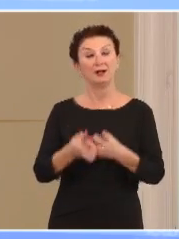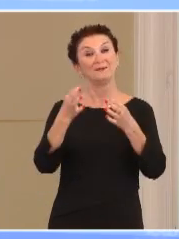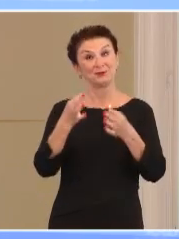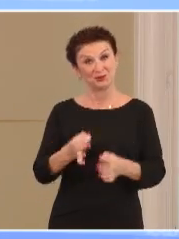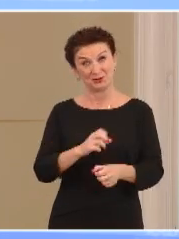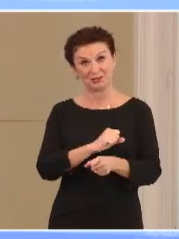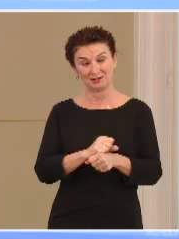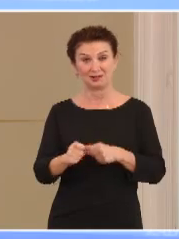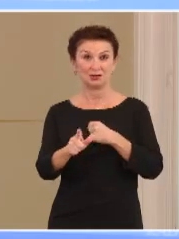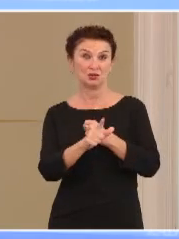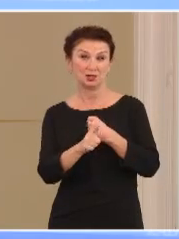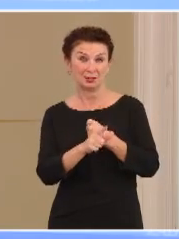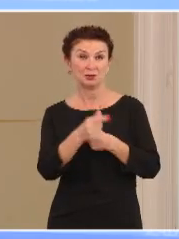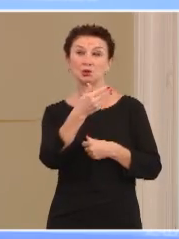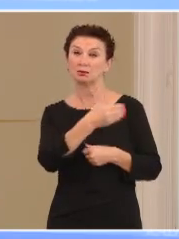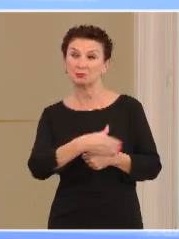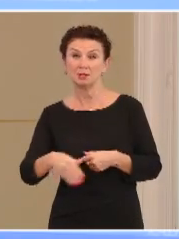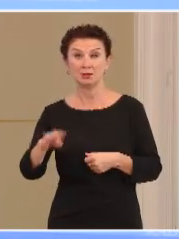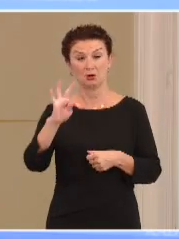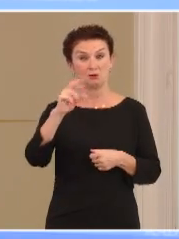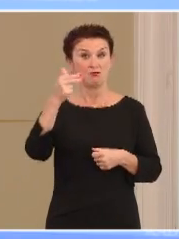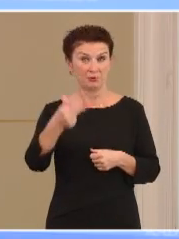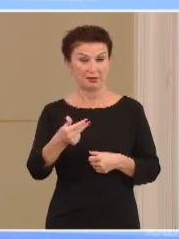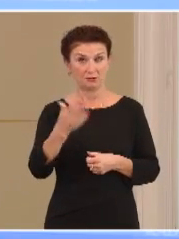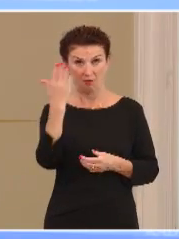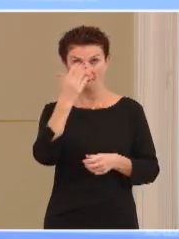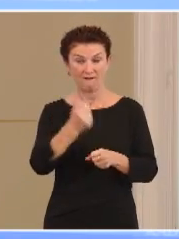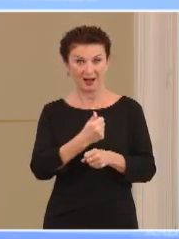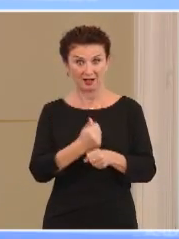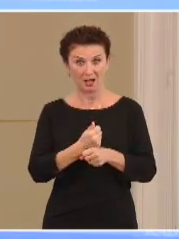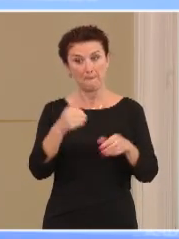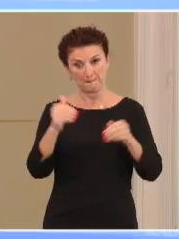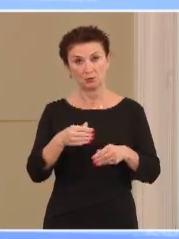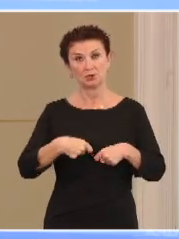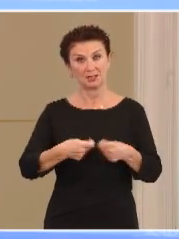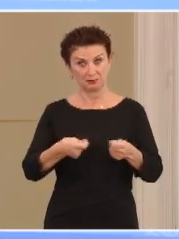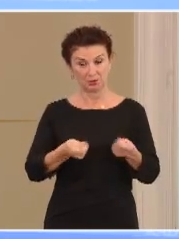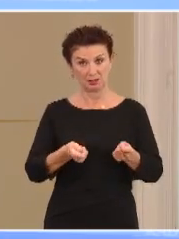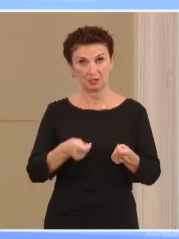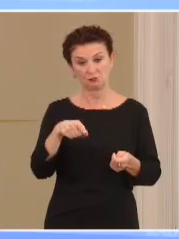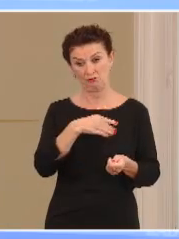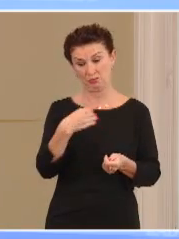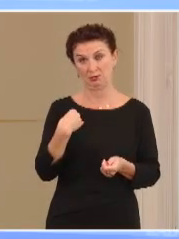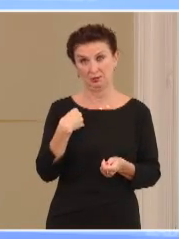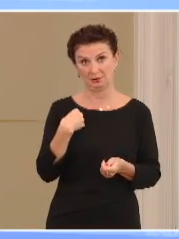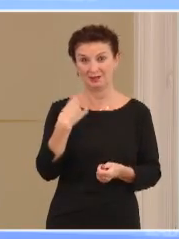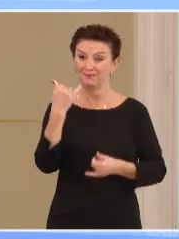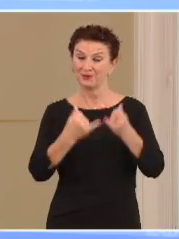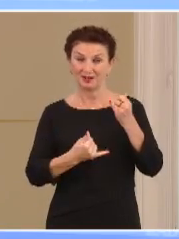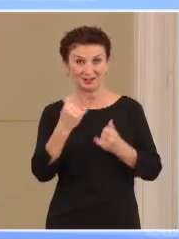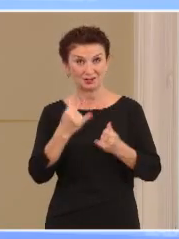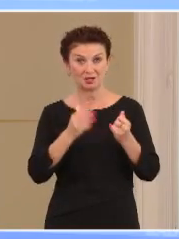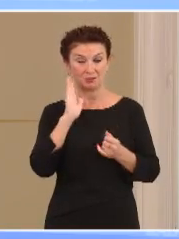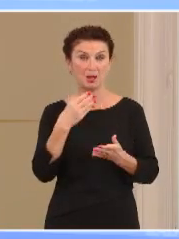do sprzedaży na naszym rynku i po racjonalizacji kosztów mają szansę walczenia